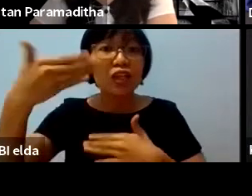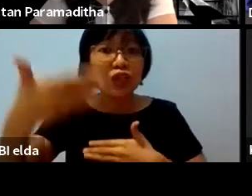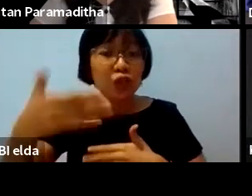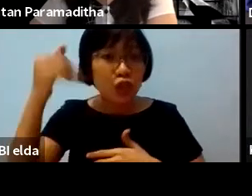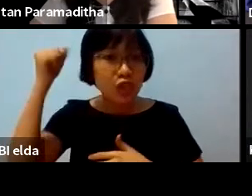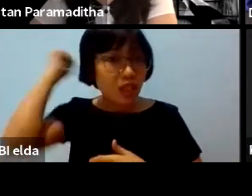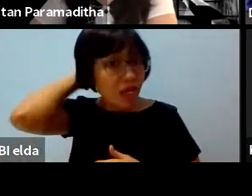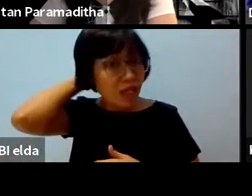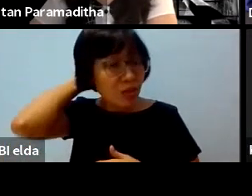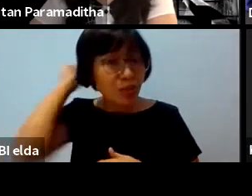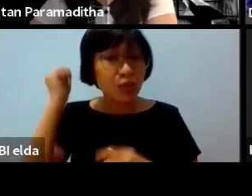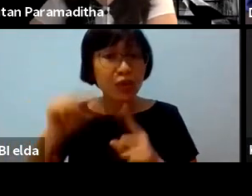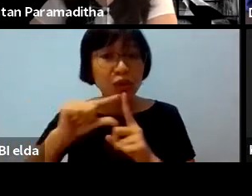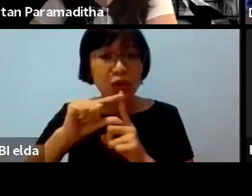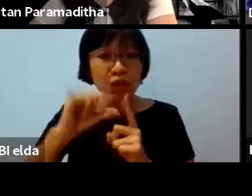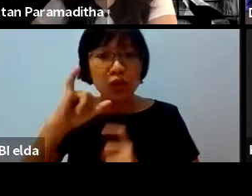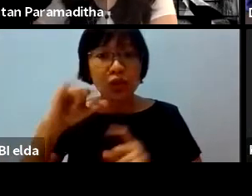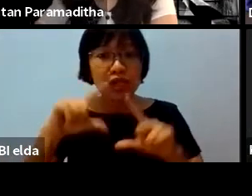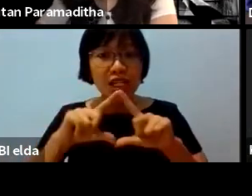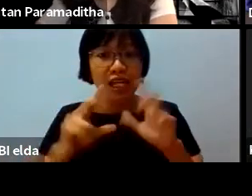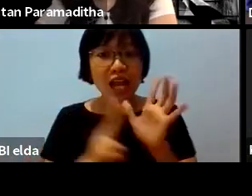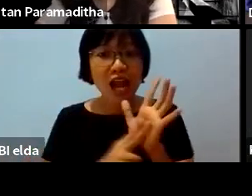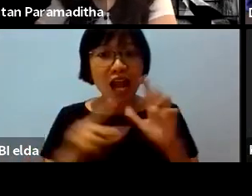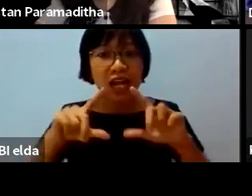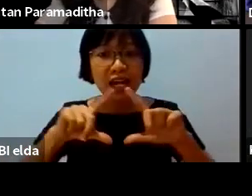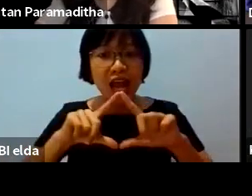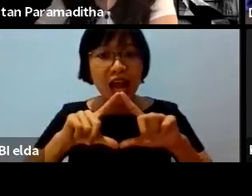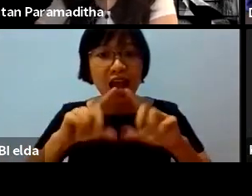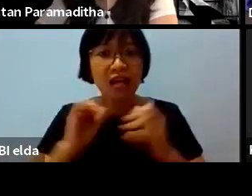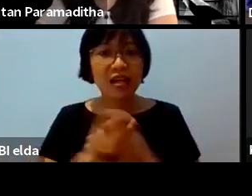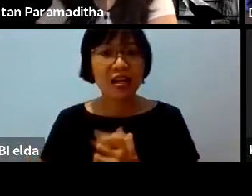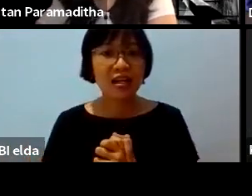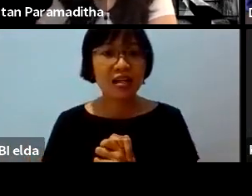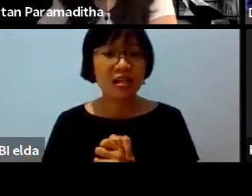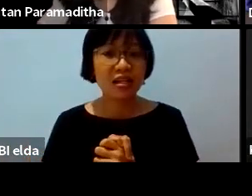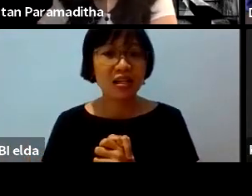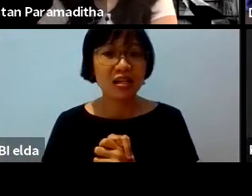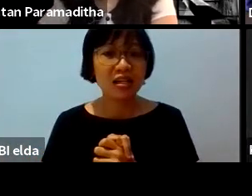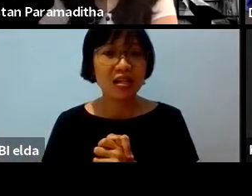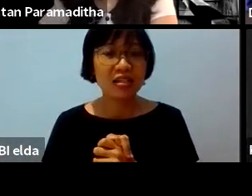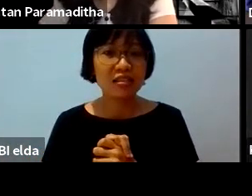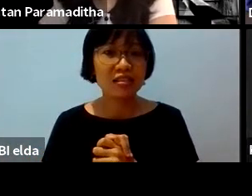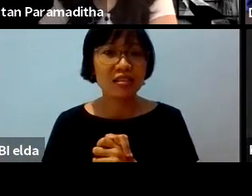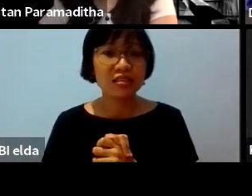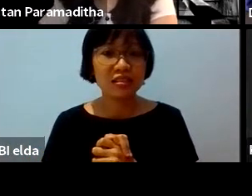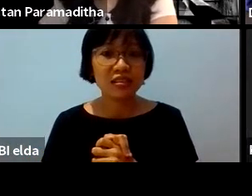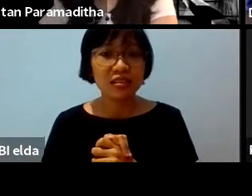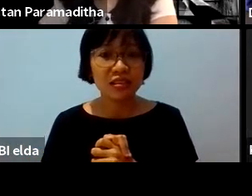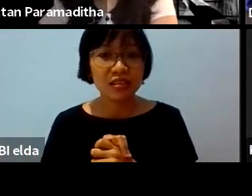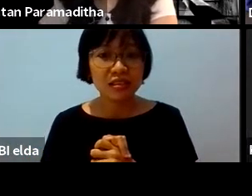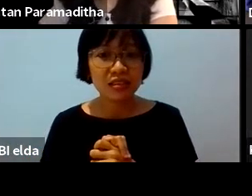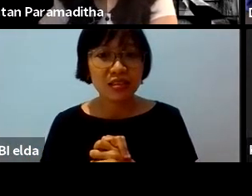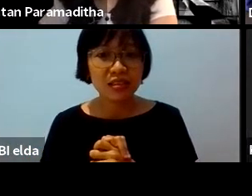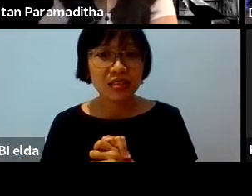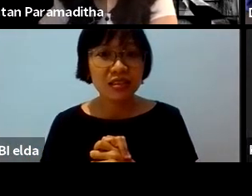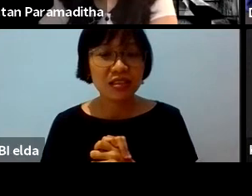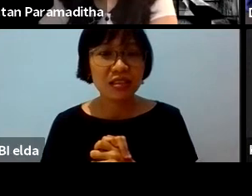agak related pertanyaannya dengan apa yang sudah saya tanyakan ke Kak Ibah. Sejauh mana Islam masuk